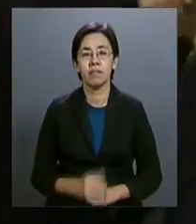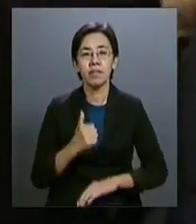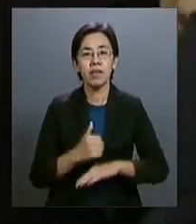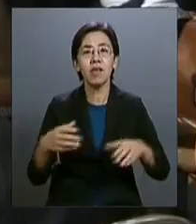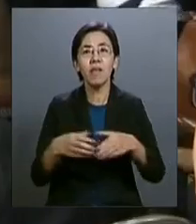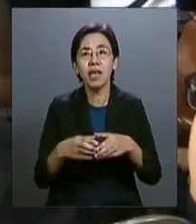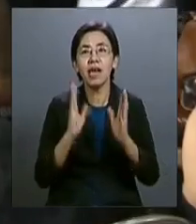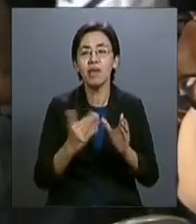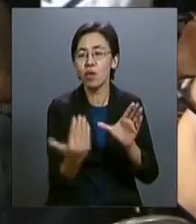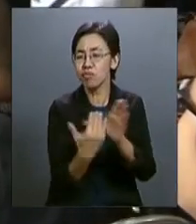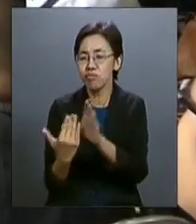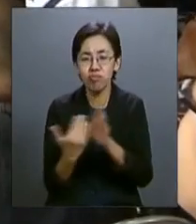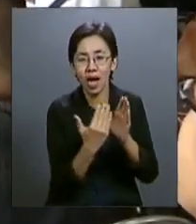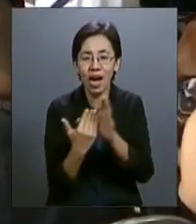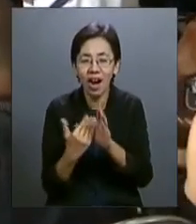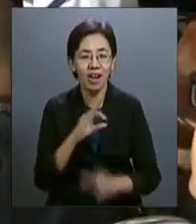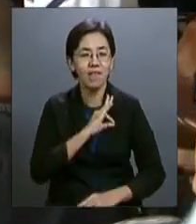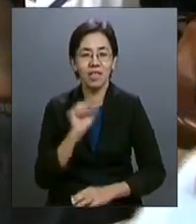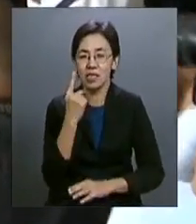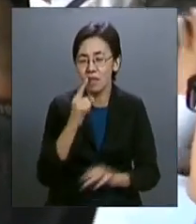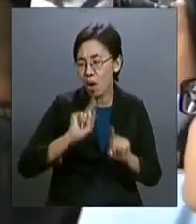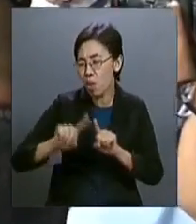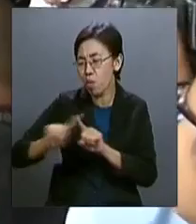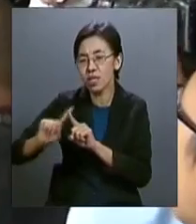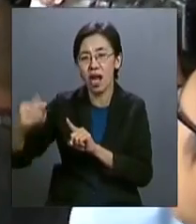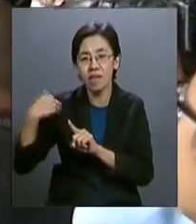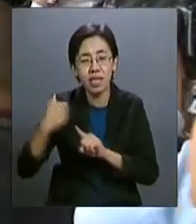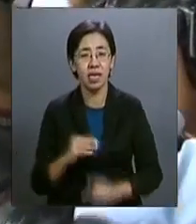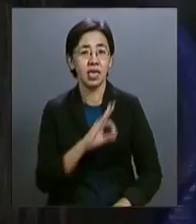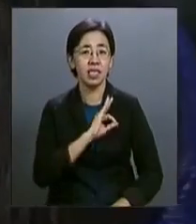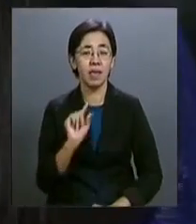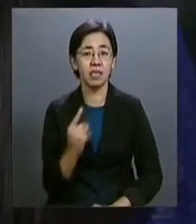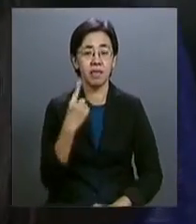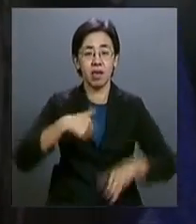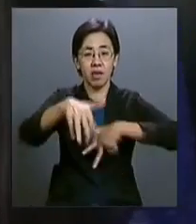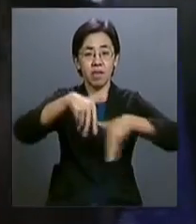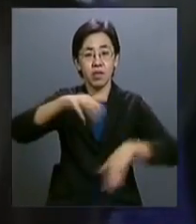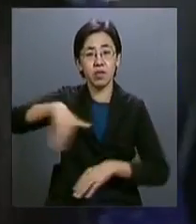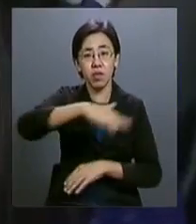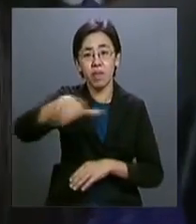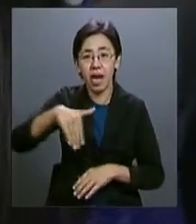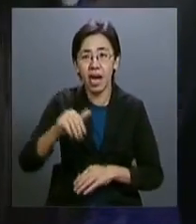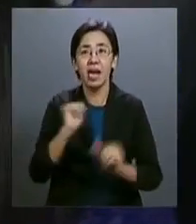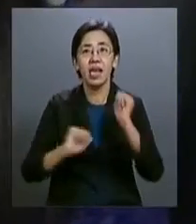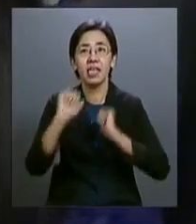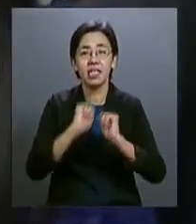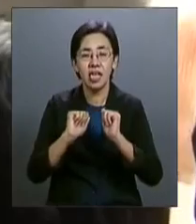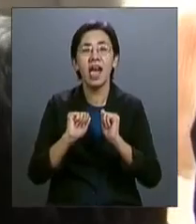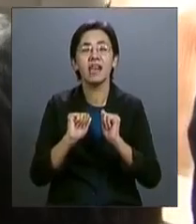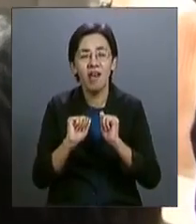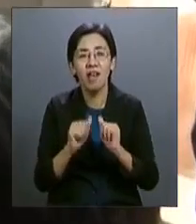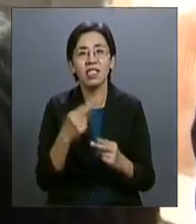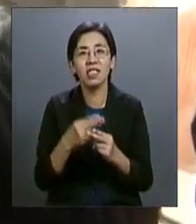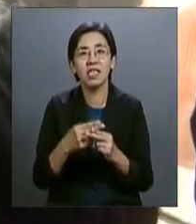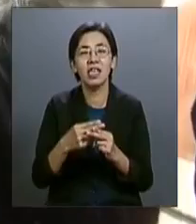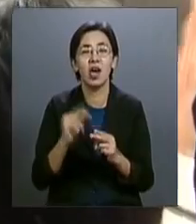มัครและต้อนรับสมาชิกใหม่หลายคนส่วนสมาชิกใหม่นั้นนอกจากประชาชนทั่วไปแล้วยังมีนักแสดงอย่างนายเชษฐวุฒิวัชรคุ